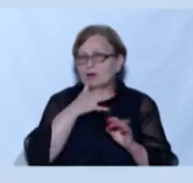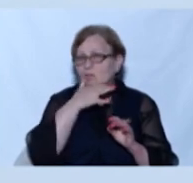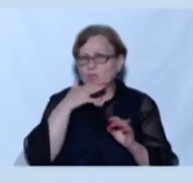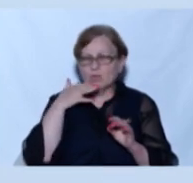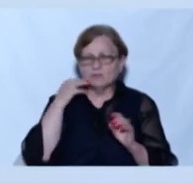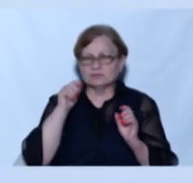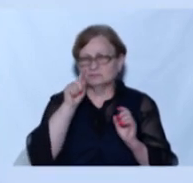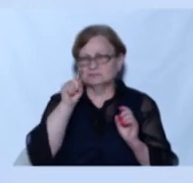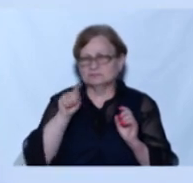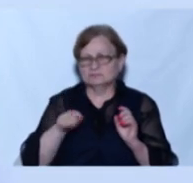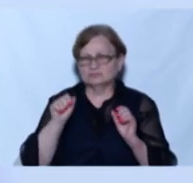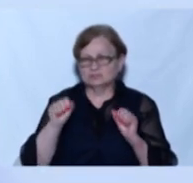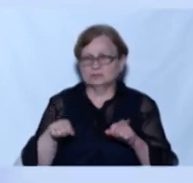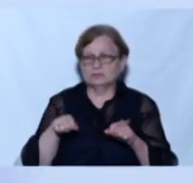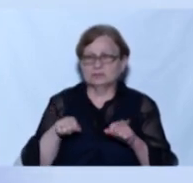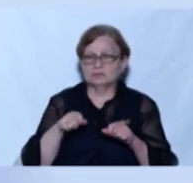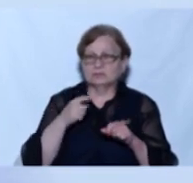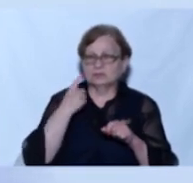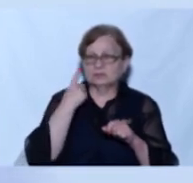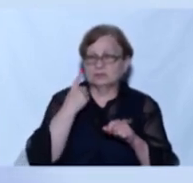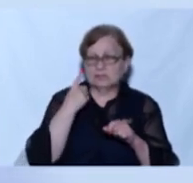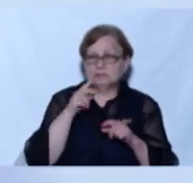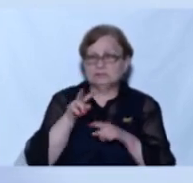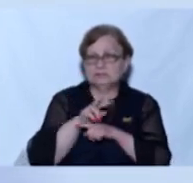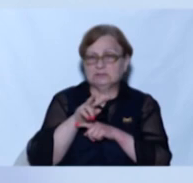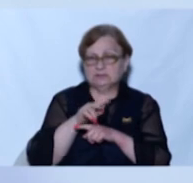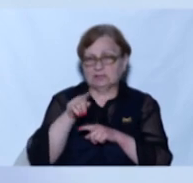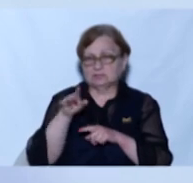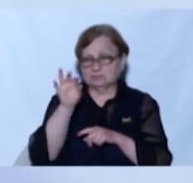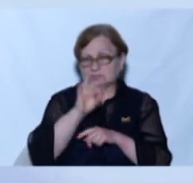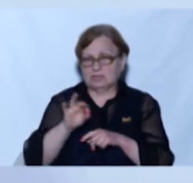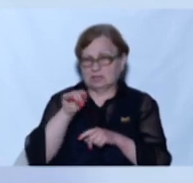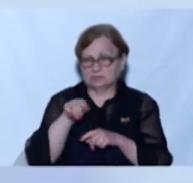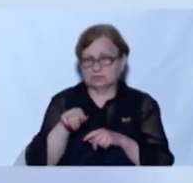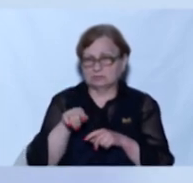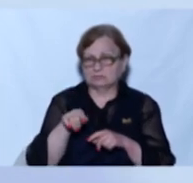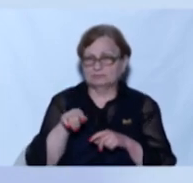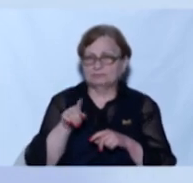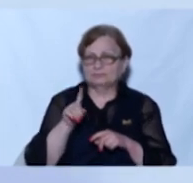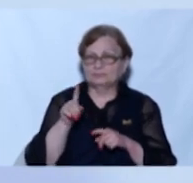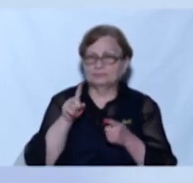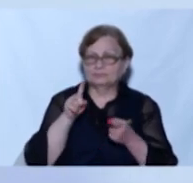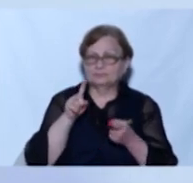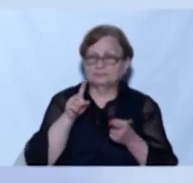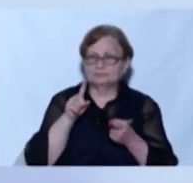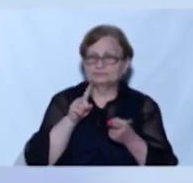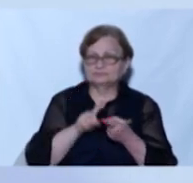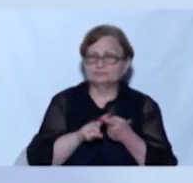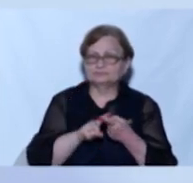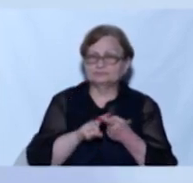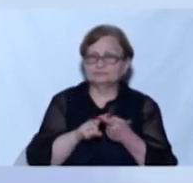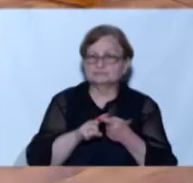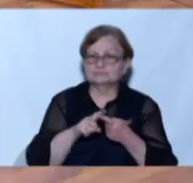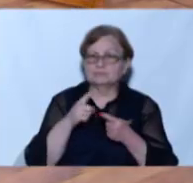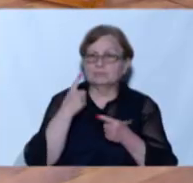შეიძლება ვისაუბროთ თუნდაც მხოლოდ ამ ერთი ლიტერატურული ძეგლის მიხედვით. რაც შეეხება აი